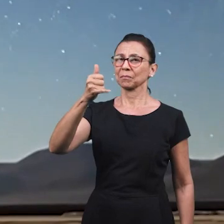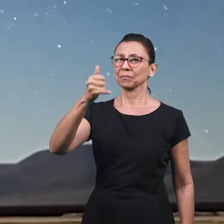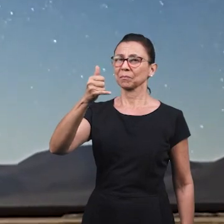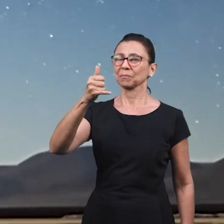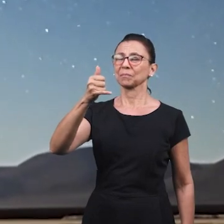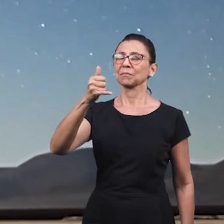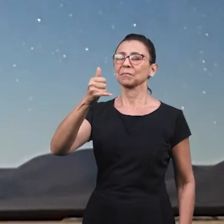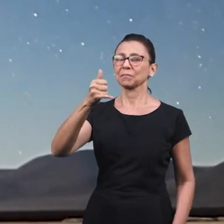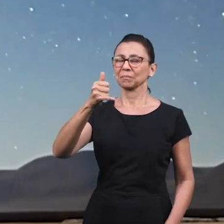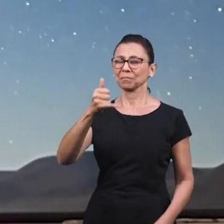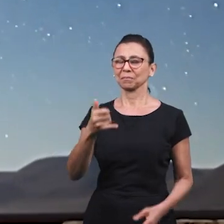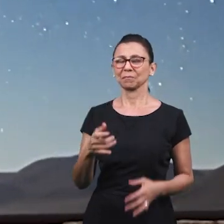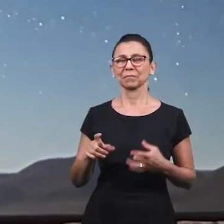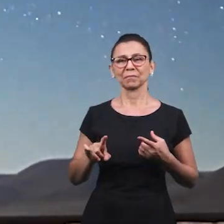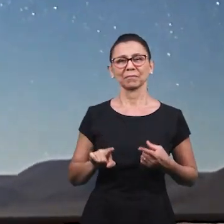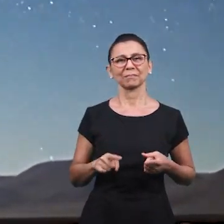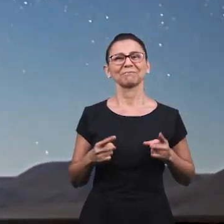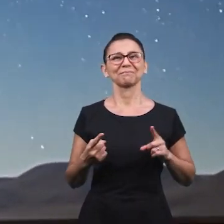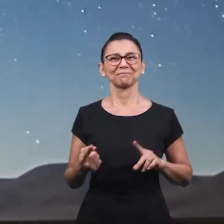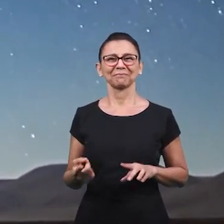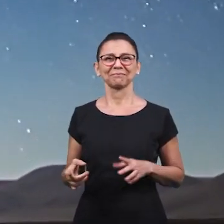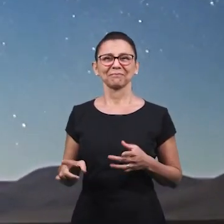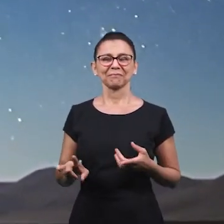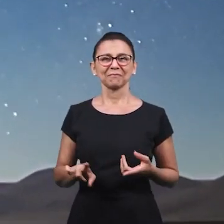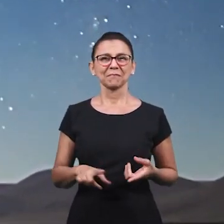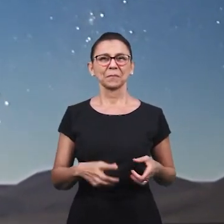São palavras de